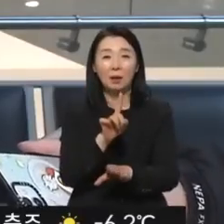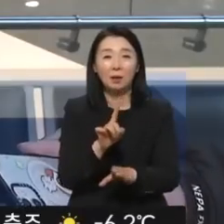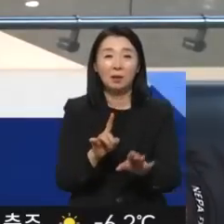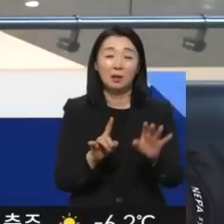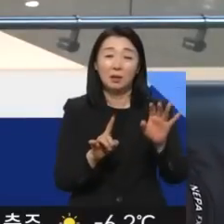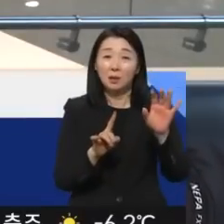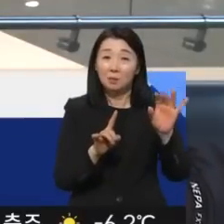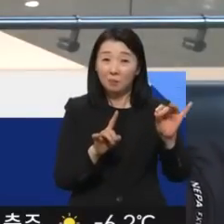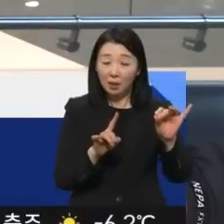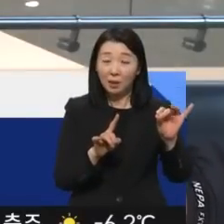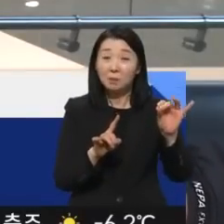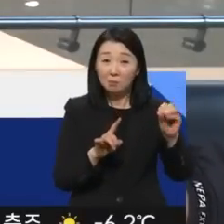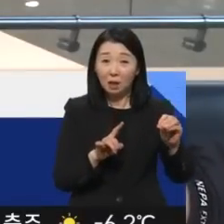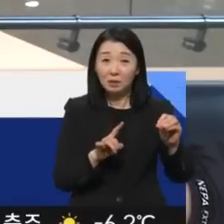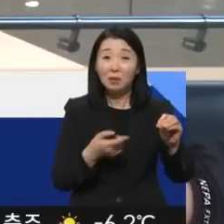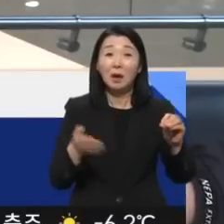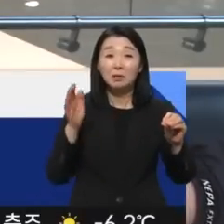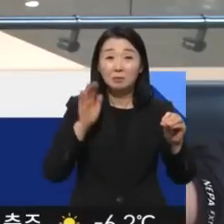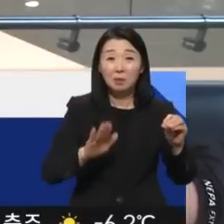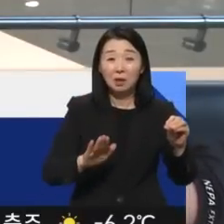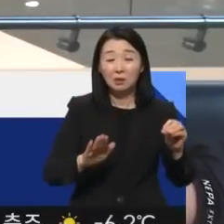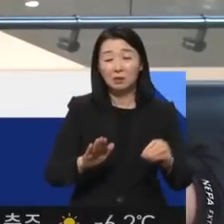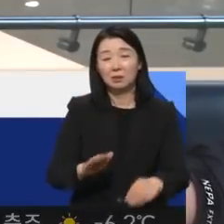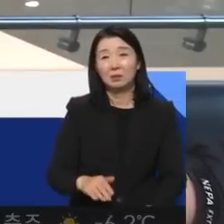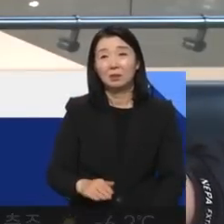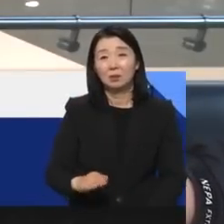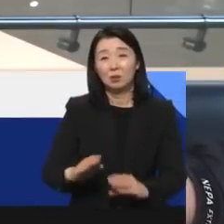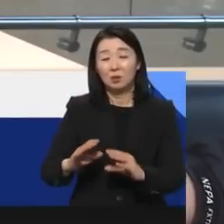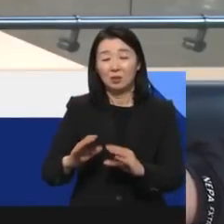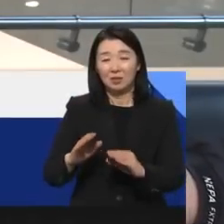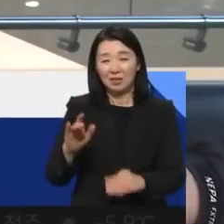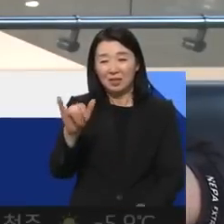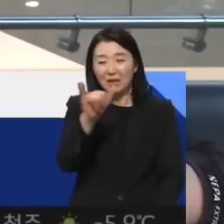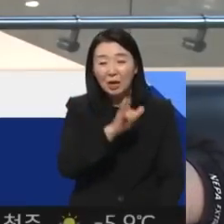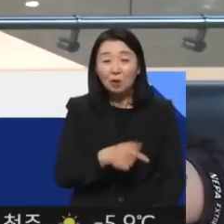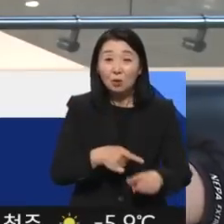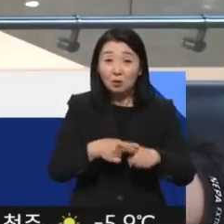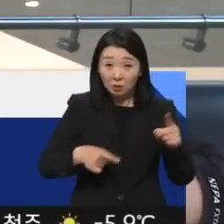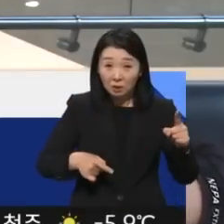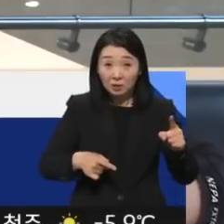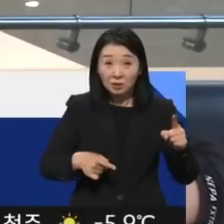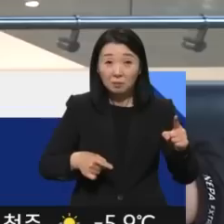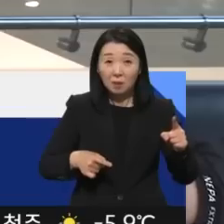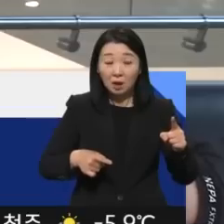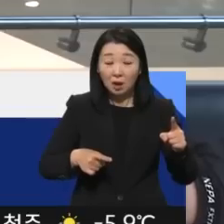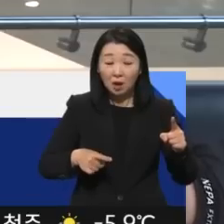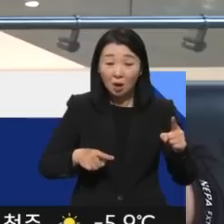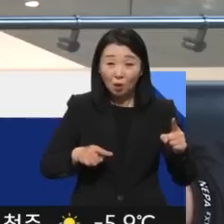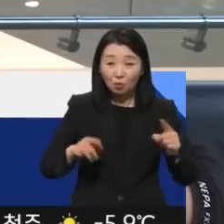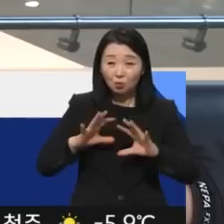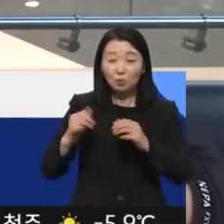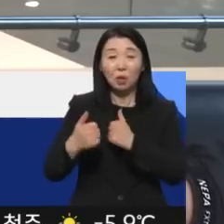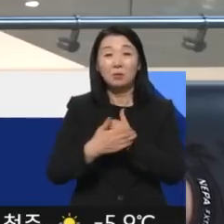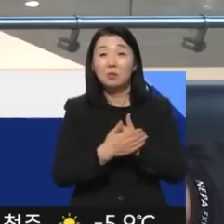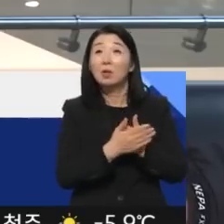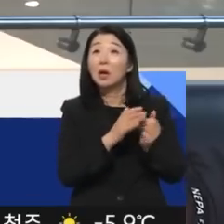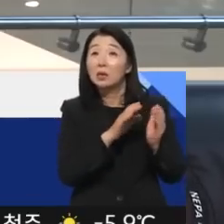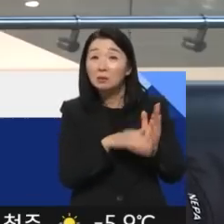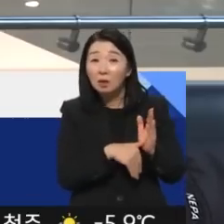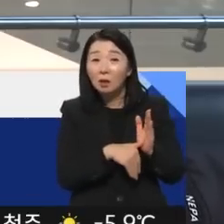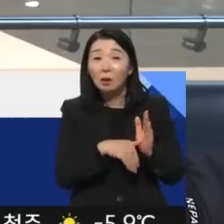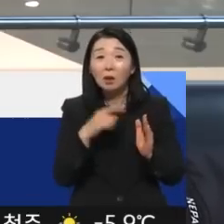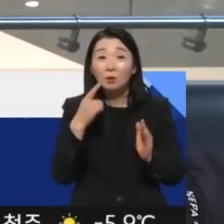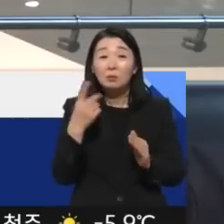100만이라고 해도 우리 전체 인구의 절반이 만약에 우리를 지지한다고 볼 때